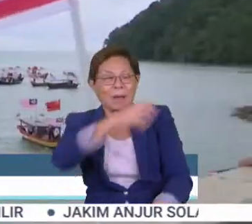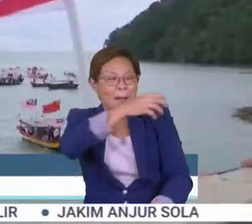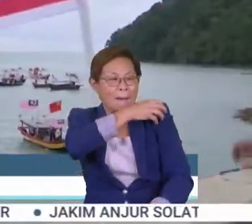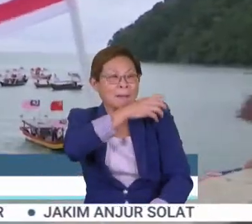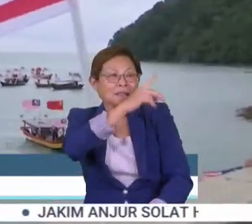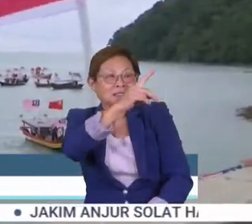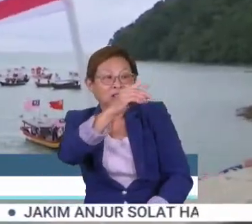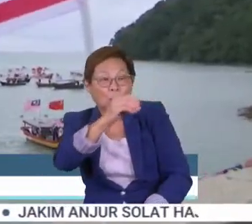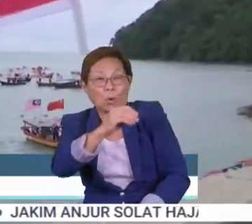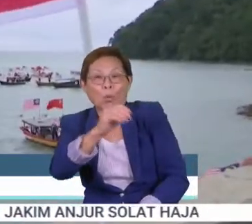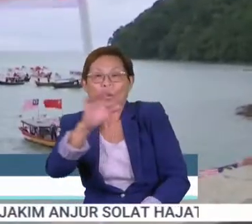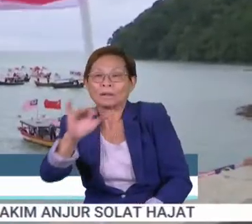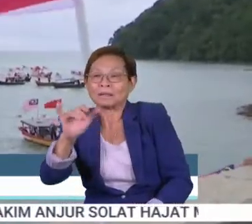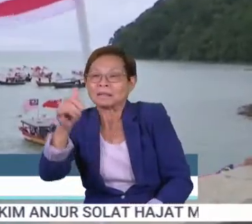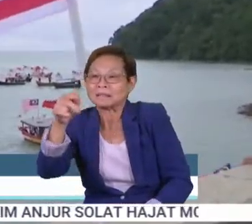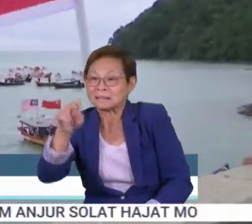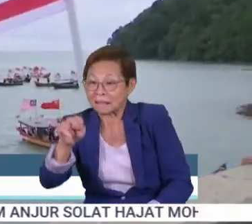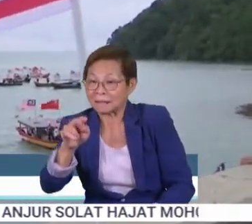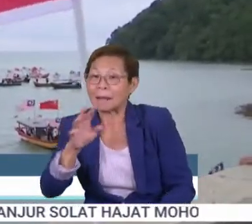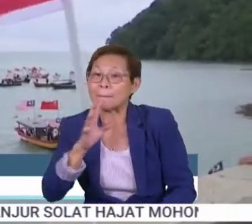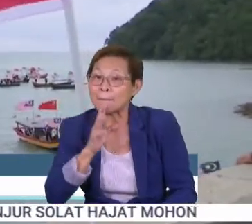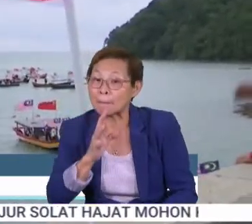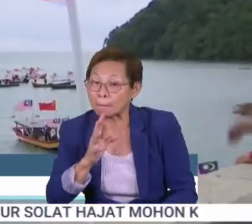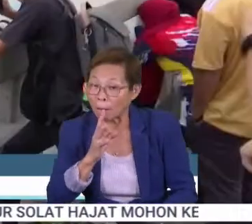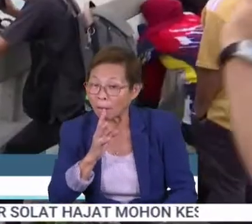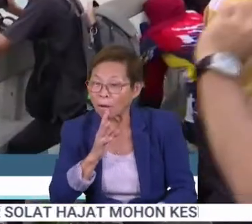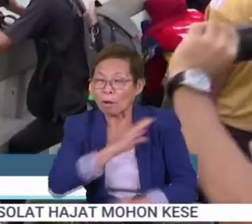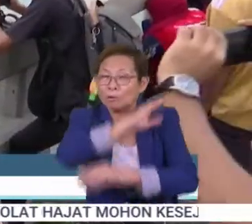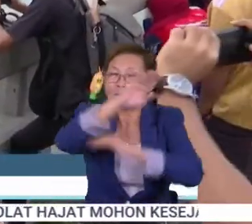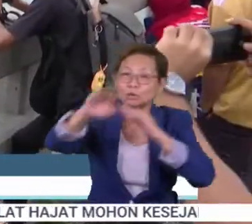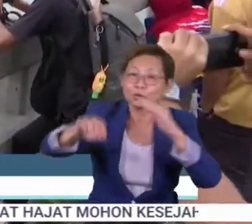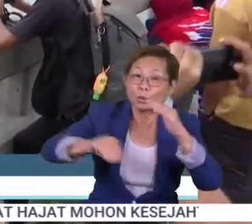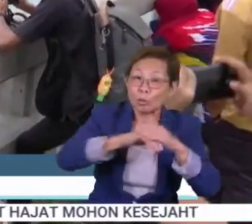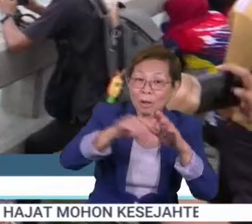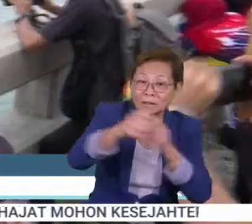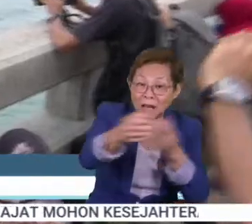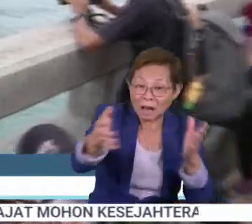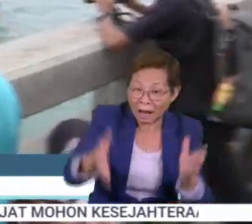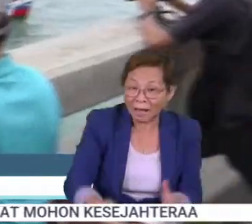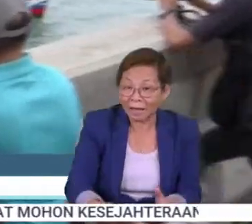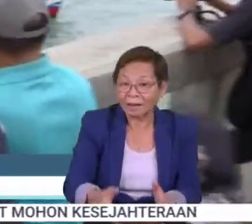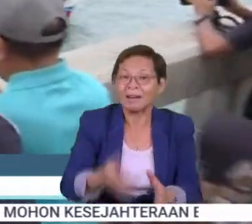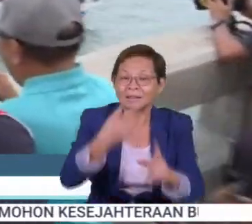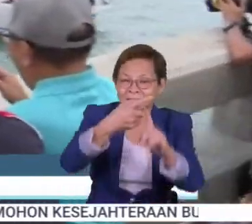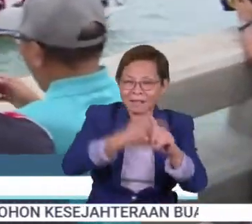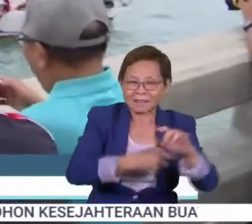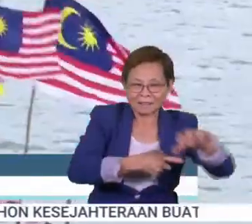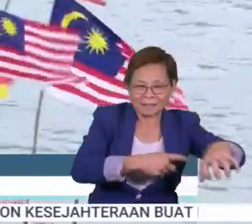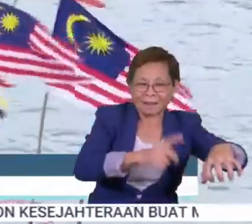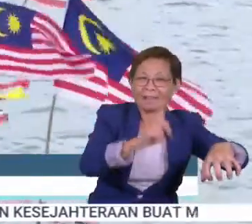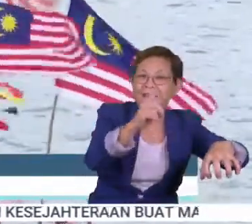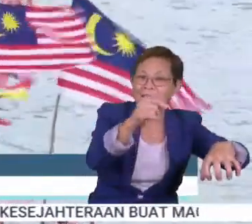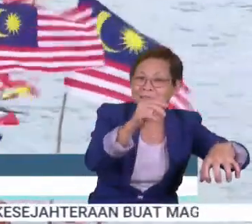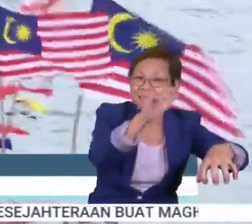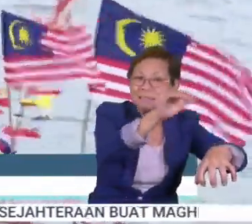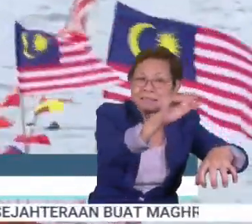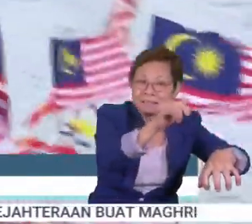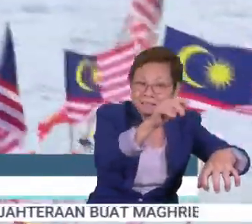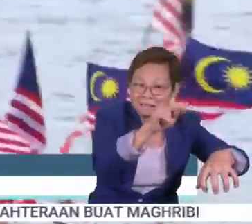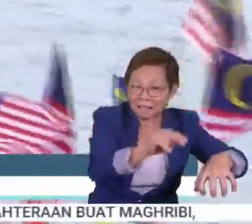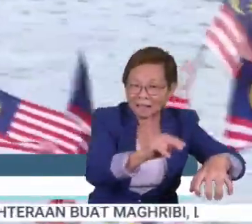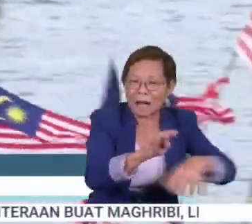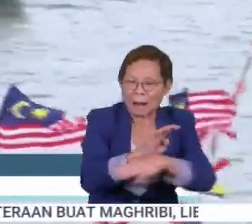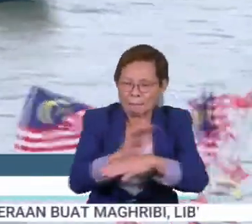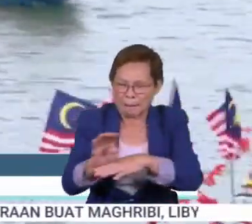Pegawai Daerah Yan Muhammad Subi Abdullah berkata, kesemua nelayan terlibat merupakan nelayan dari Daerah Yan yang beroperasi